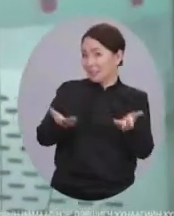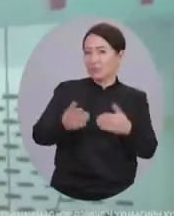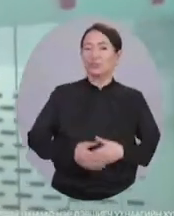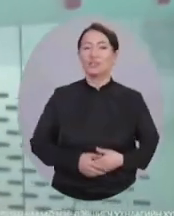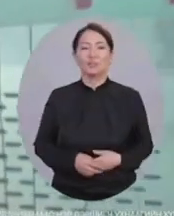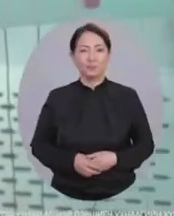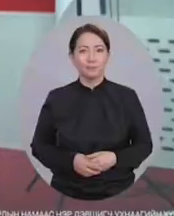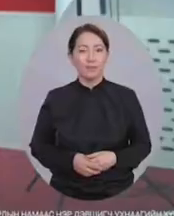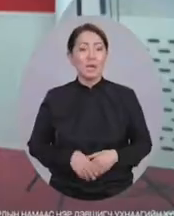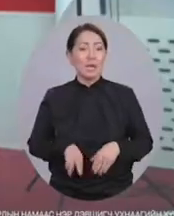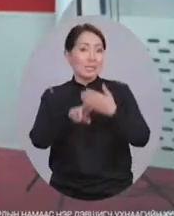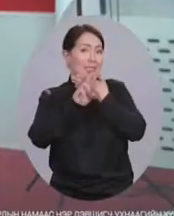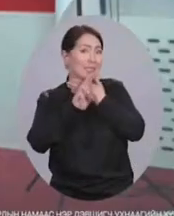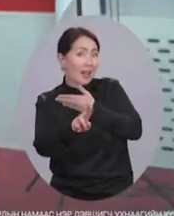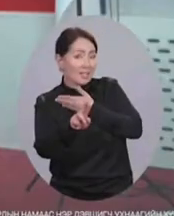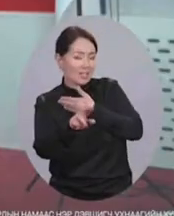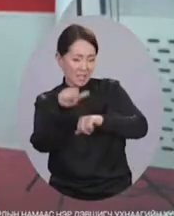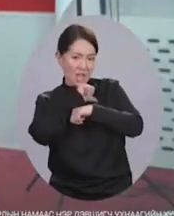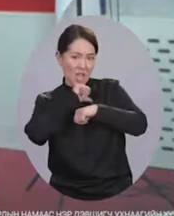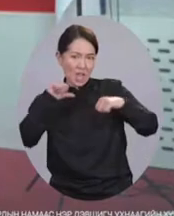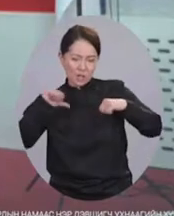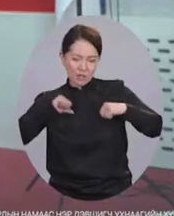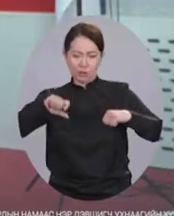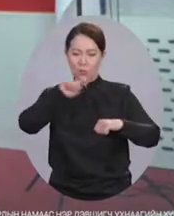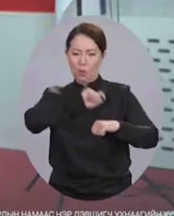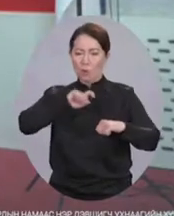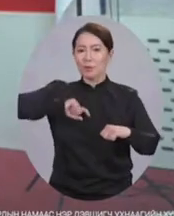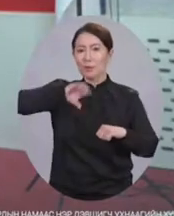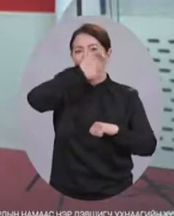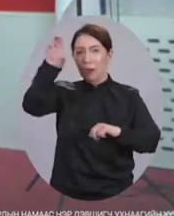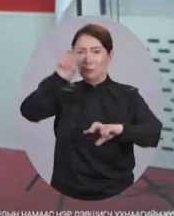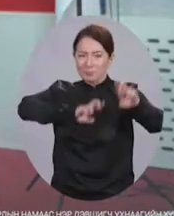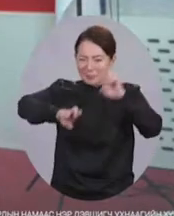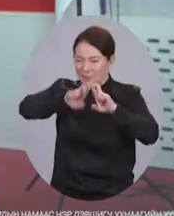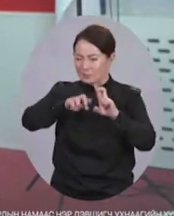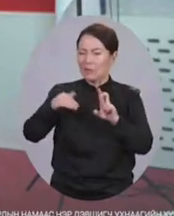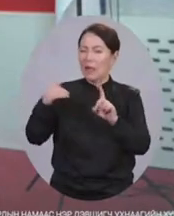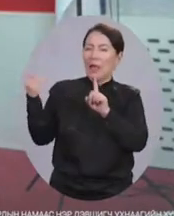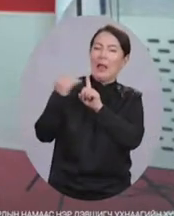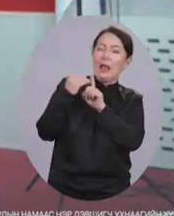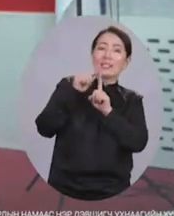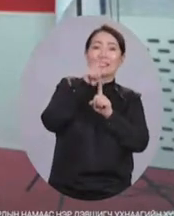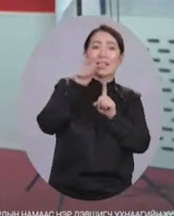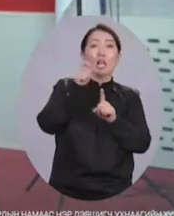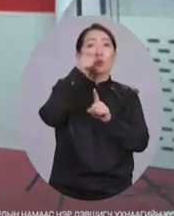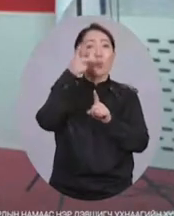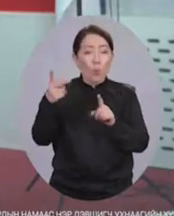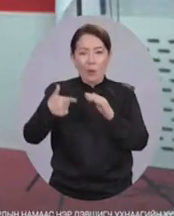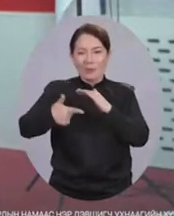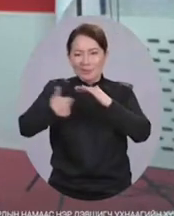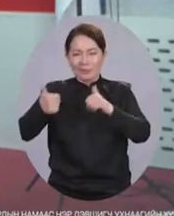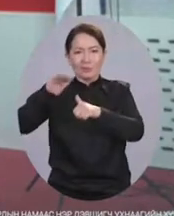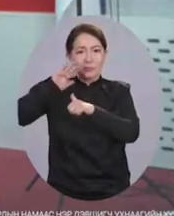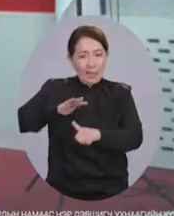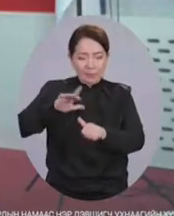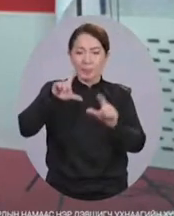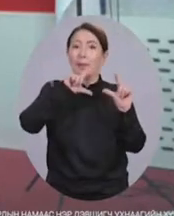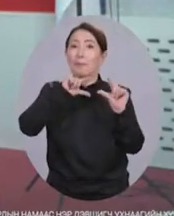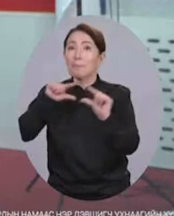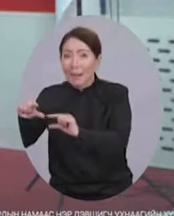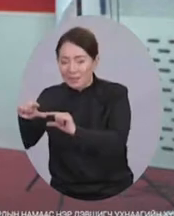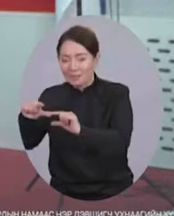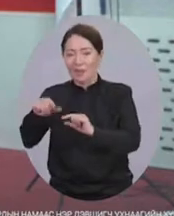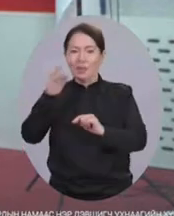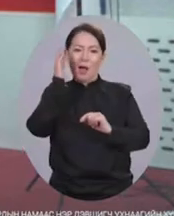байна. Цаашид иргэд хувийн хөвшил бизнес эрхлэгчдэд учирч байгаа зээлийн хүүгийн болон татварын дарамтыг бууруулж